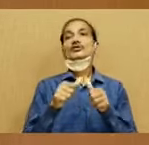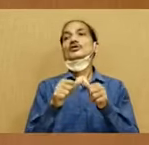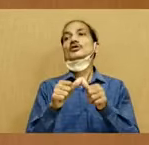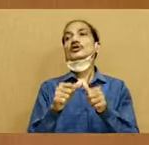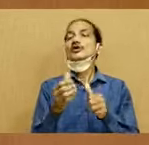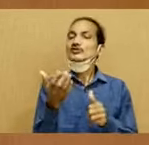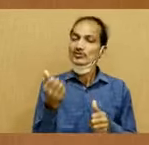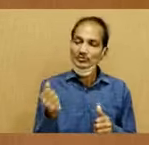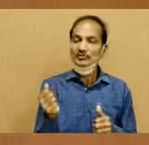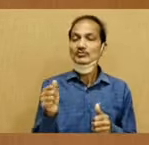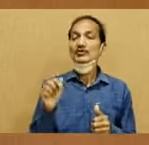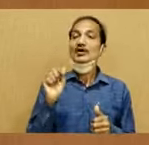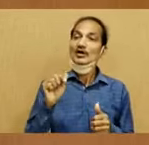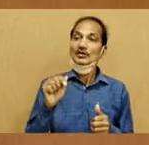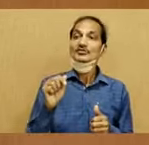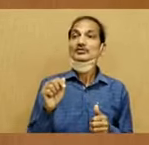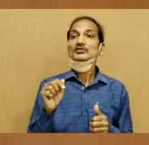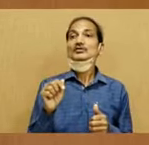ଆମେ ବର୍ତ୍ତମାନ